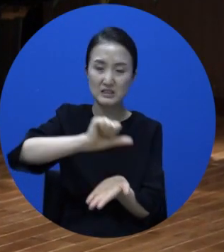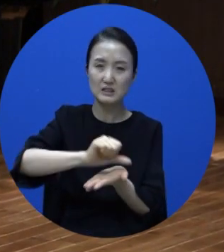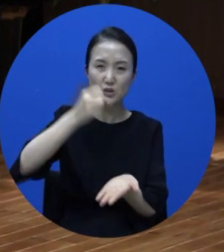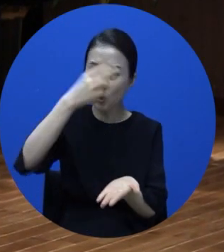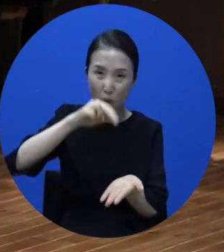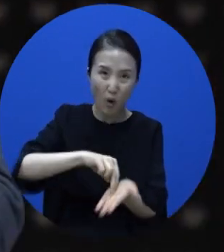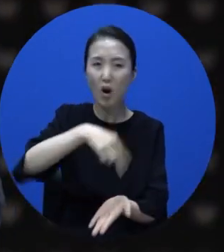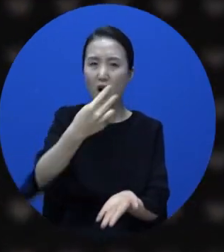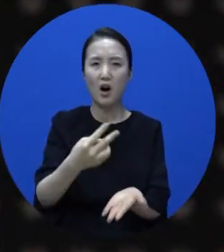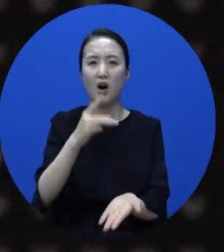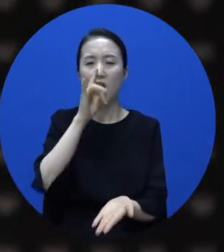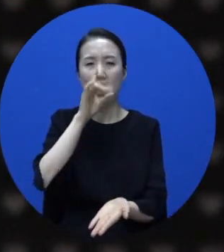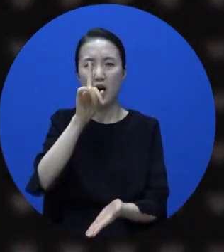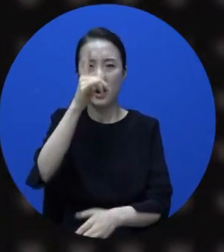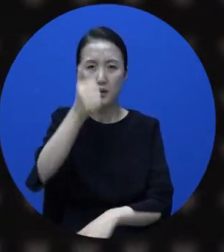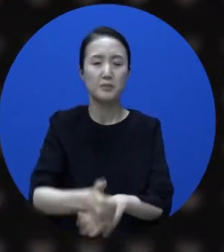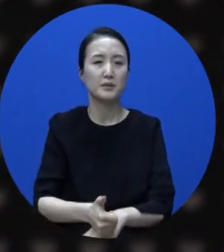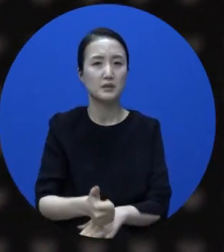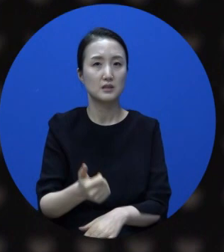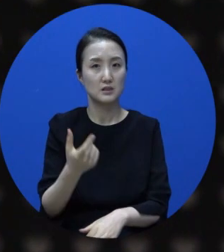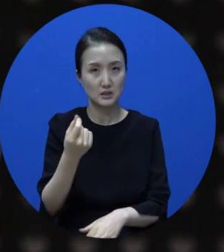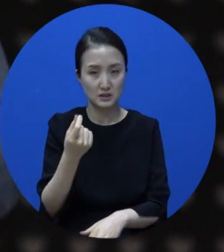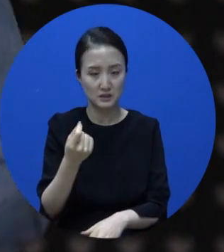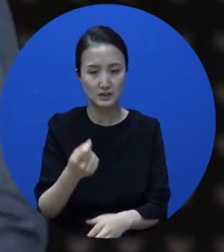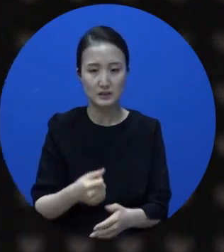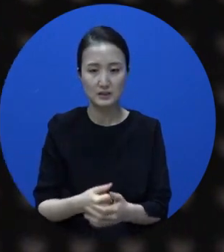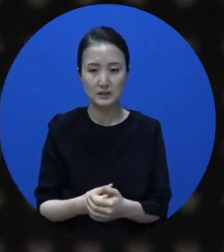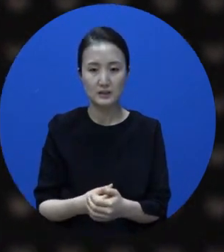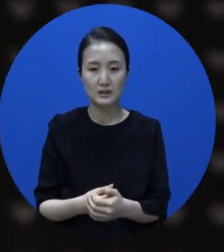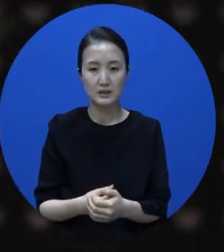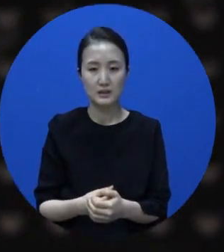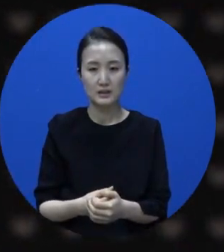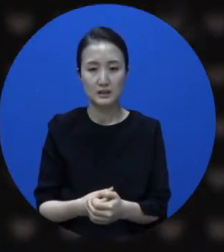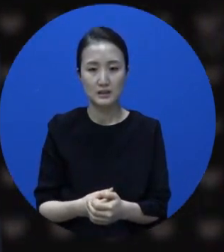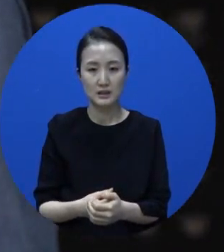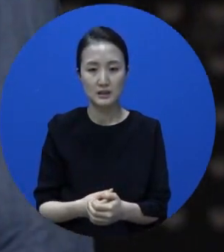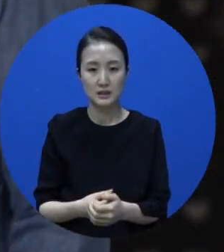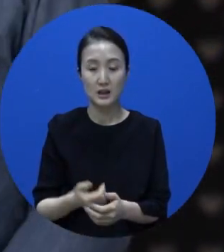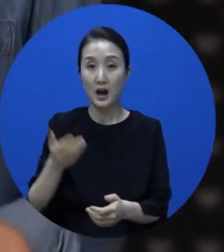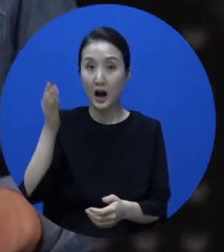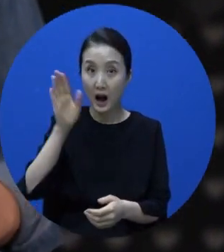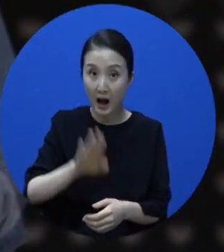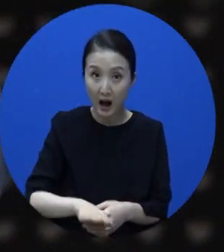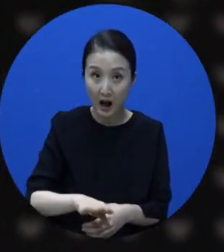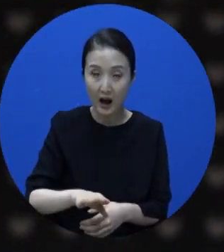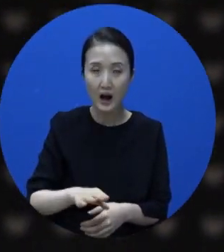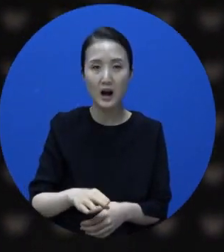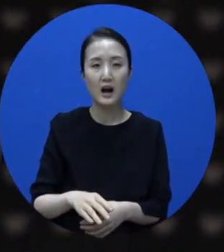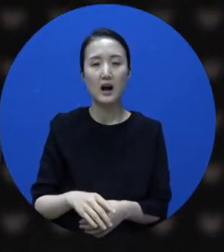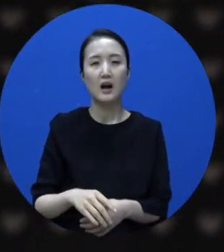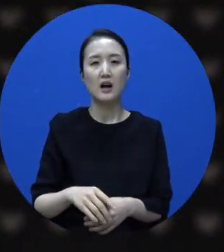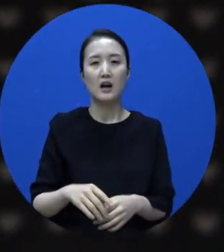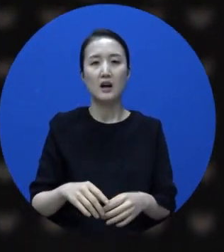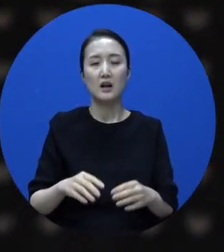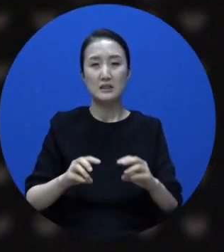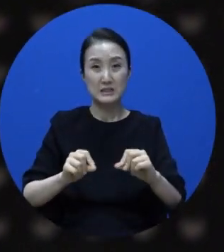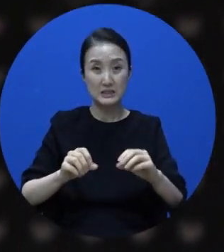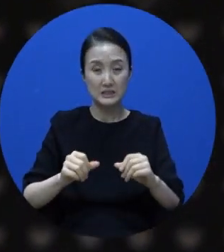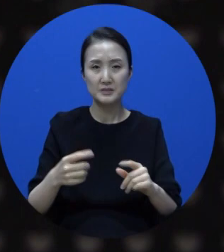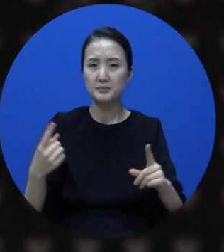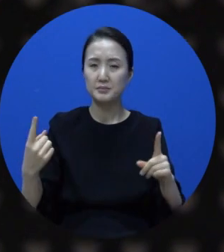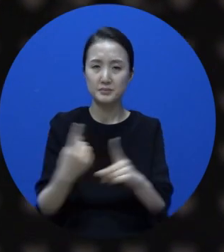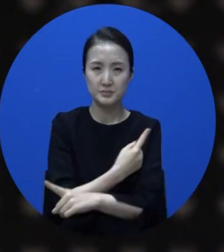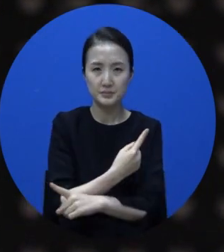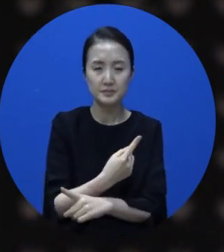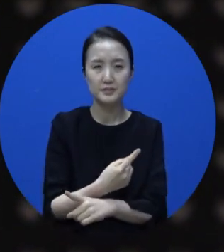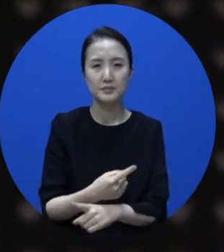그러니까 뒤 등 뒤로 뛰는 시도를 안 했었죠 근데 2000 e 멕시코 올림픽 당시에 매트가 도입됩니다